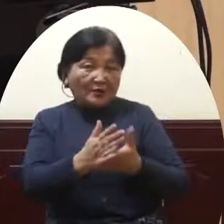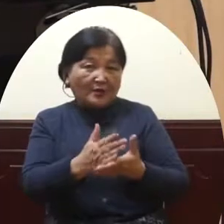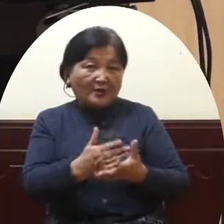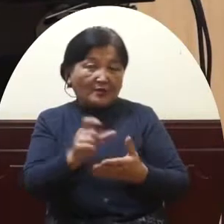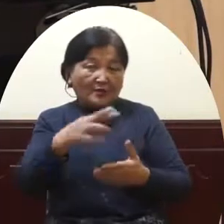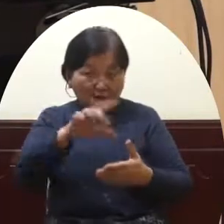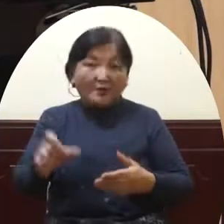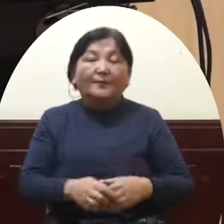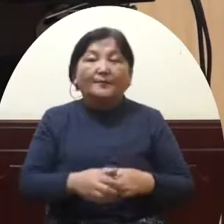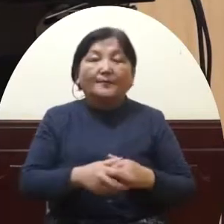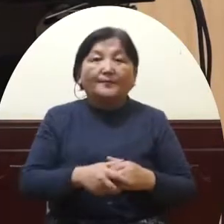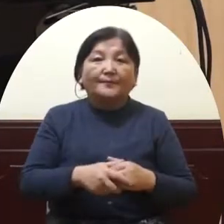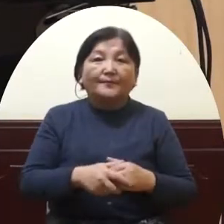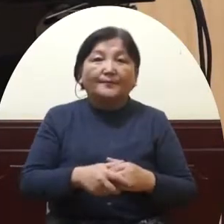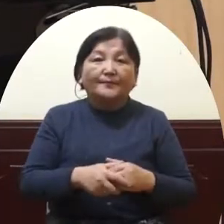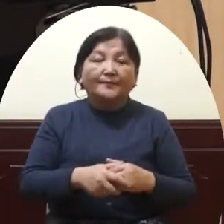Тэглээгээд